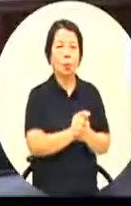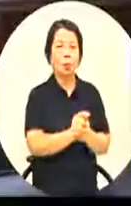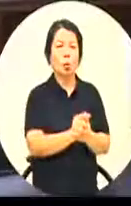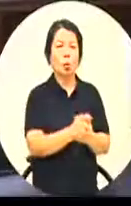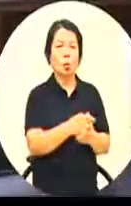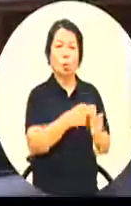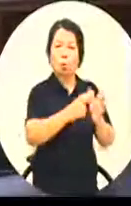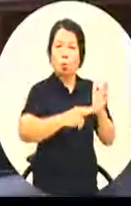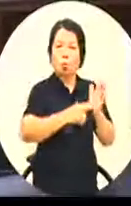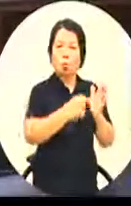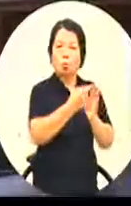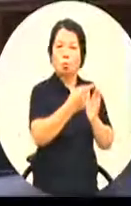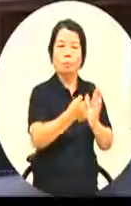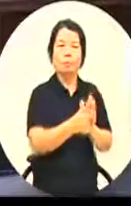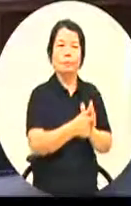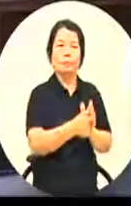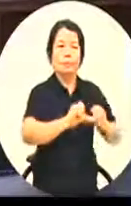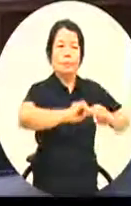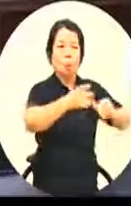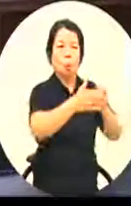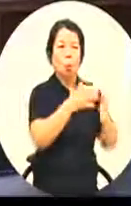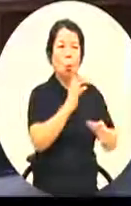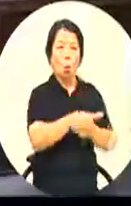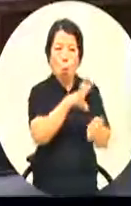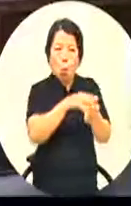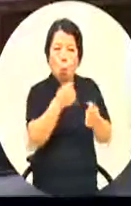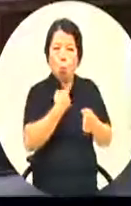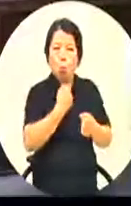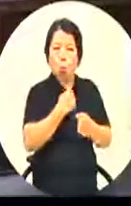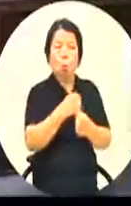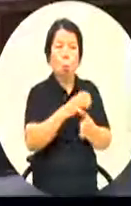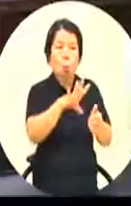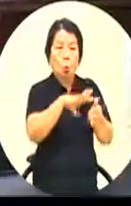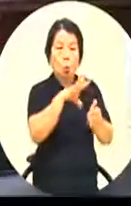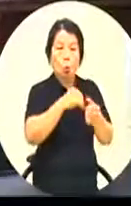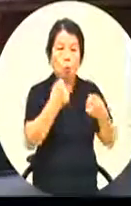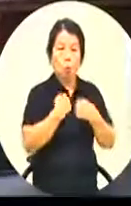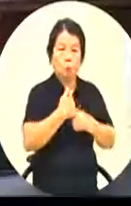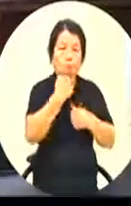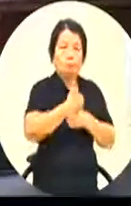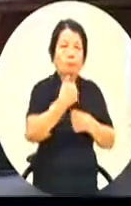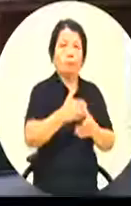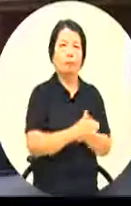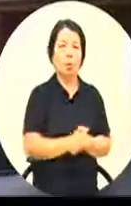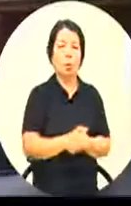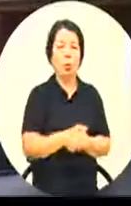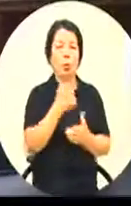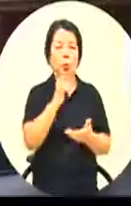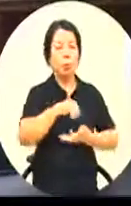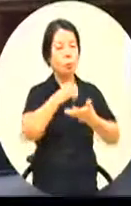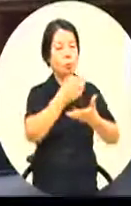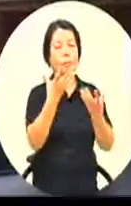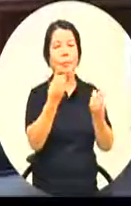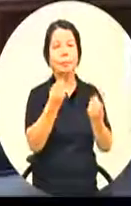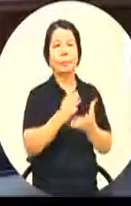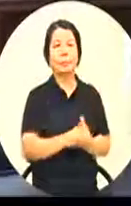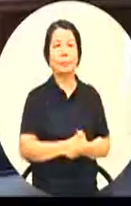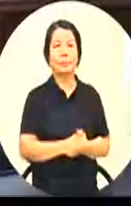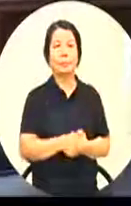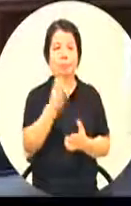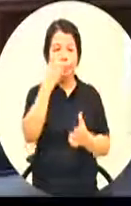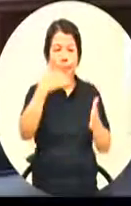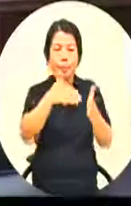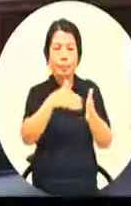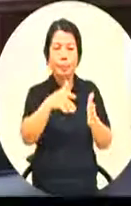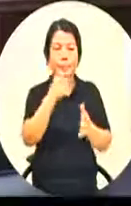榜他们的美语教学环境是多么的棒，那这个我没有意见。好，只是说我看到这个点，我